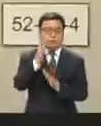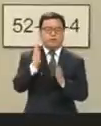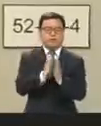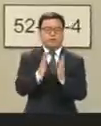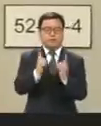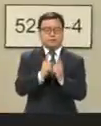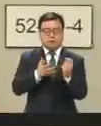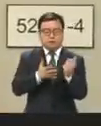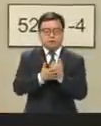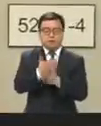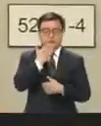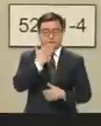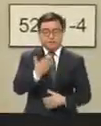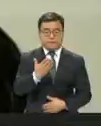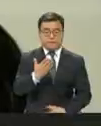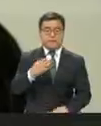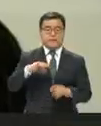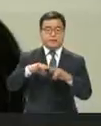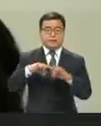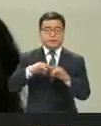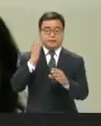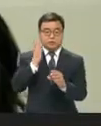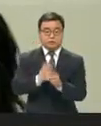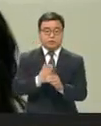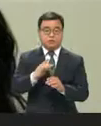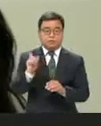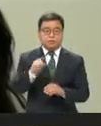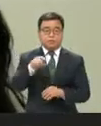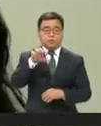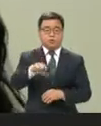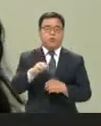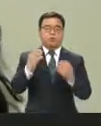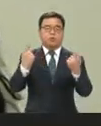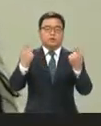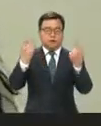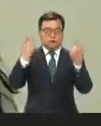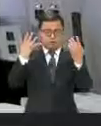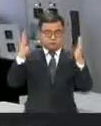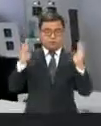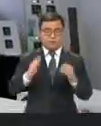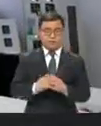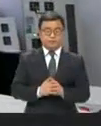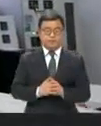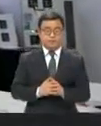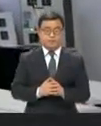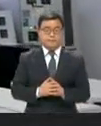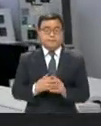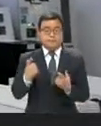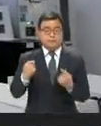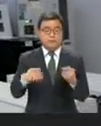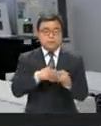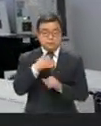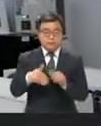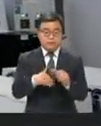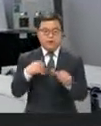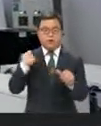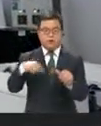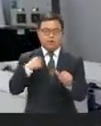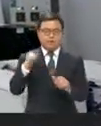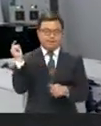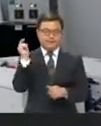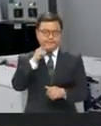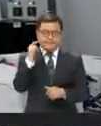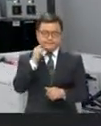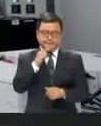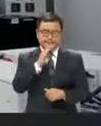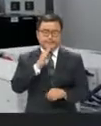영향을 미치는 에너지의 중추가 바로 이 라이어슨 대학교라고 할 수 있죠. 이렇다 보니 교육은 철저하게